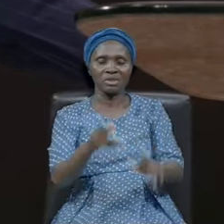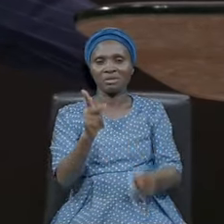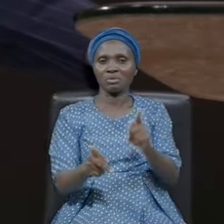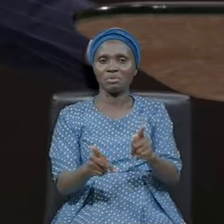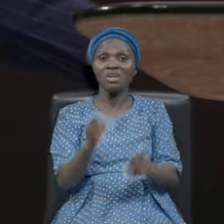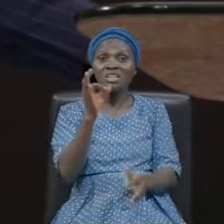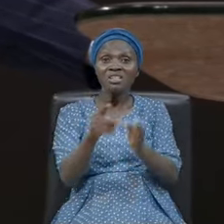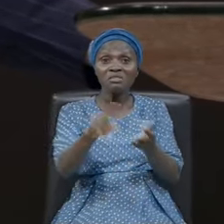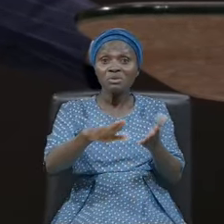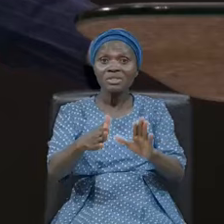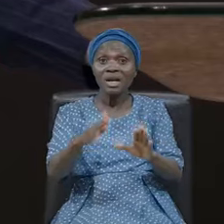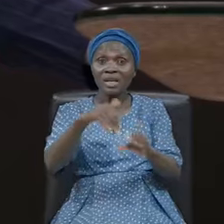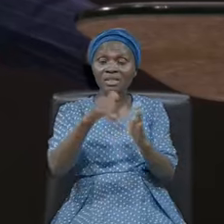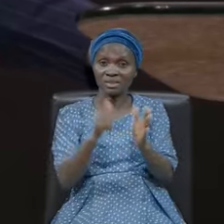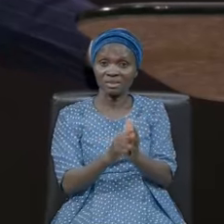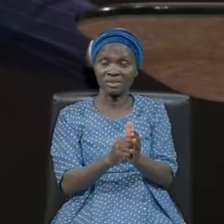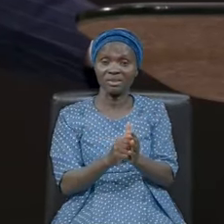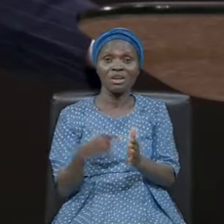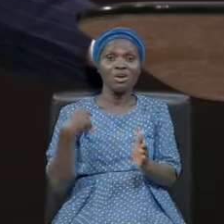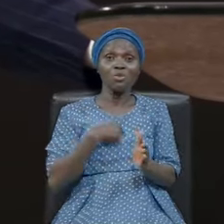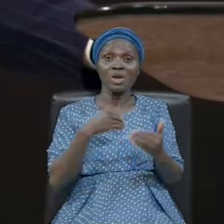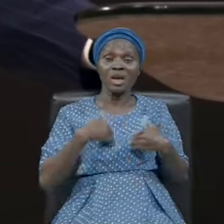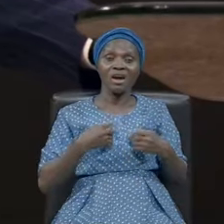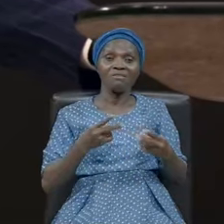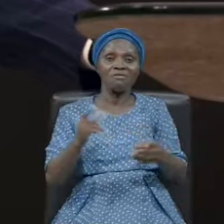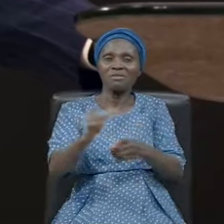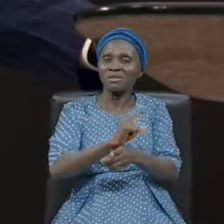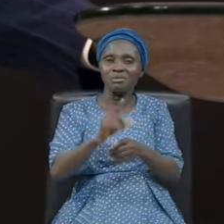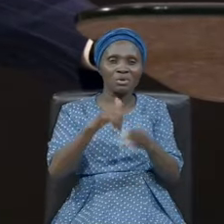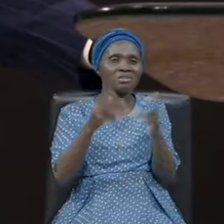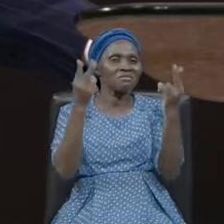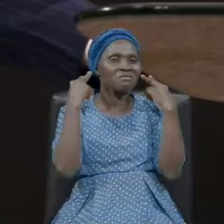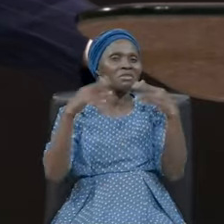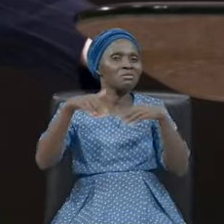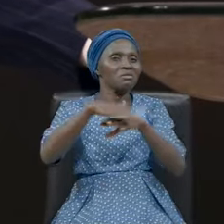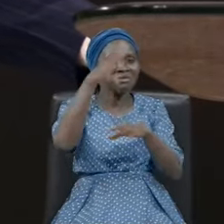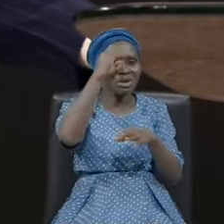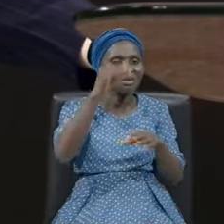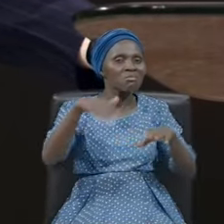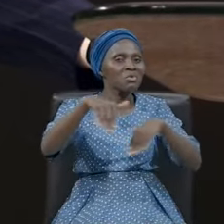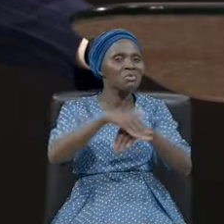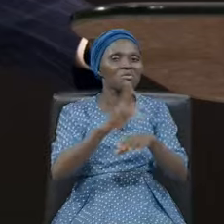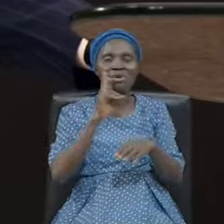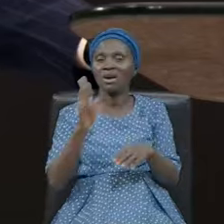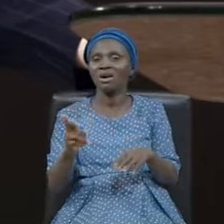travaillé, œuvré en vain sur lui, sur elle. Il ou elle